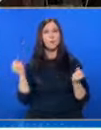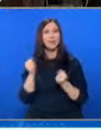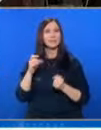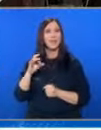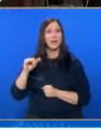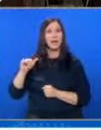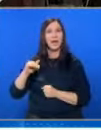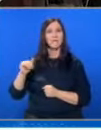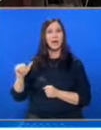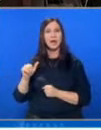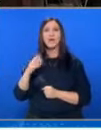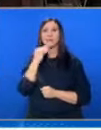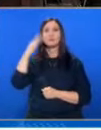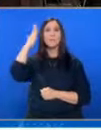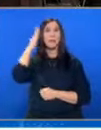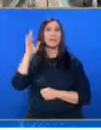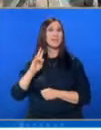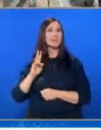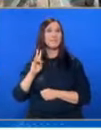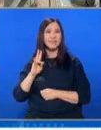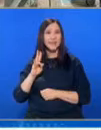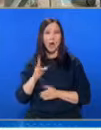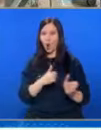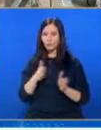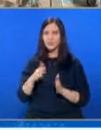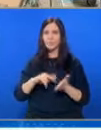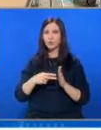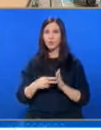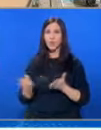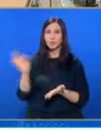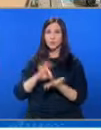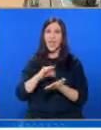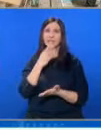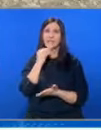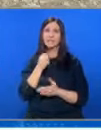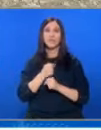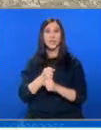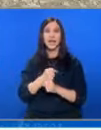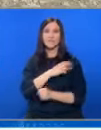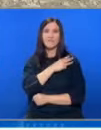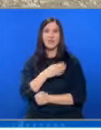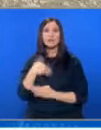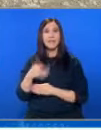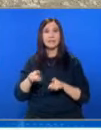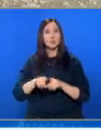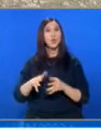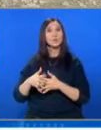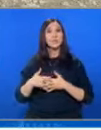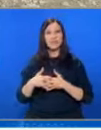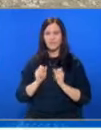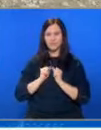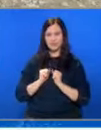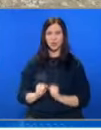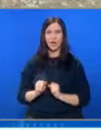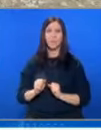Рафа. Израелският премиер Нетаняху отмени планираното посещение на израелска делегация във Вашингтон, след като Съединените щати се